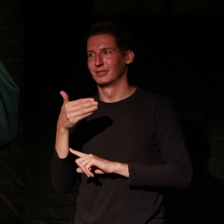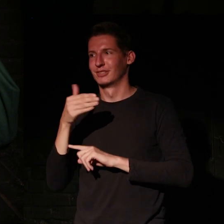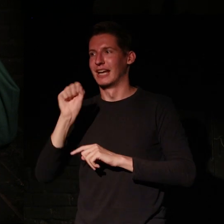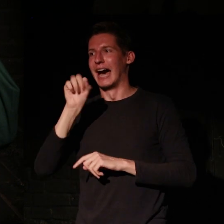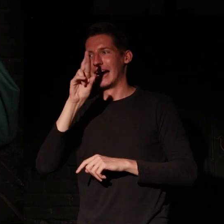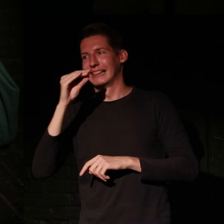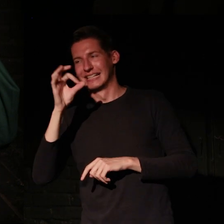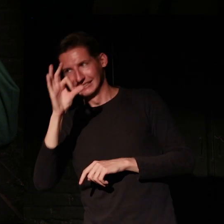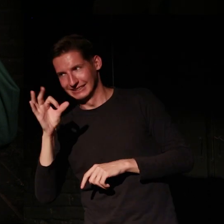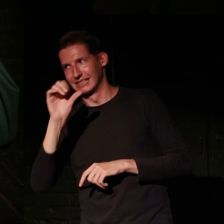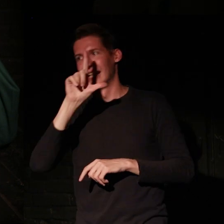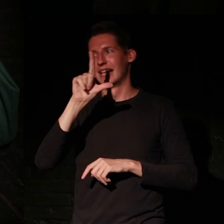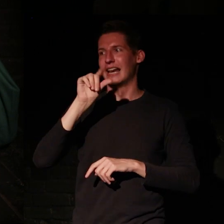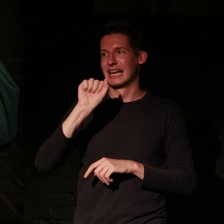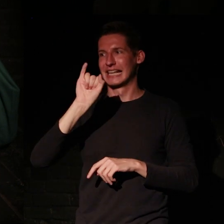Uniwersytetu Warszawskiego.